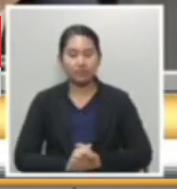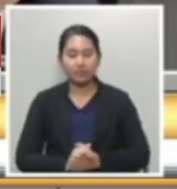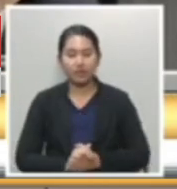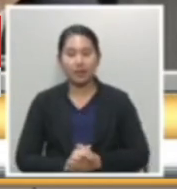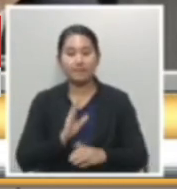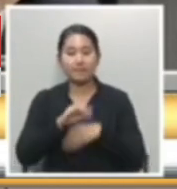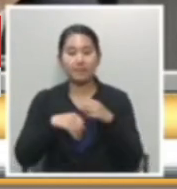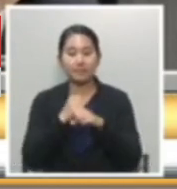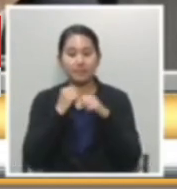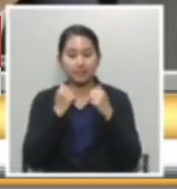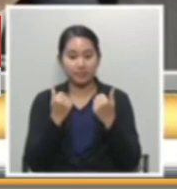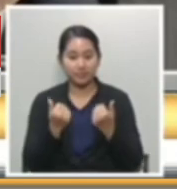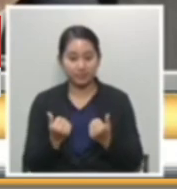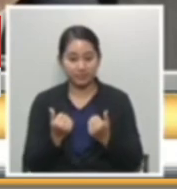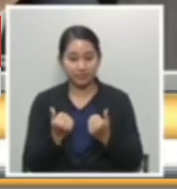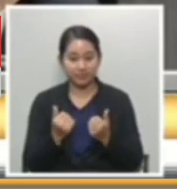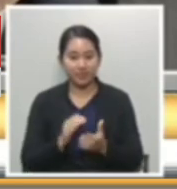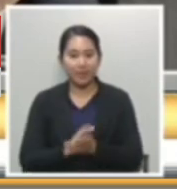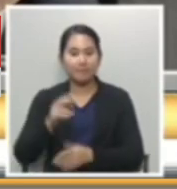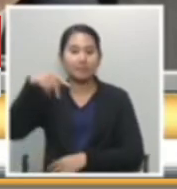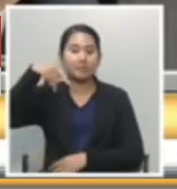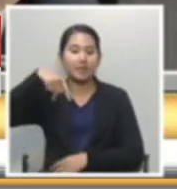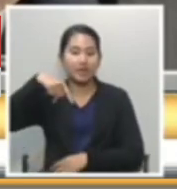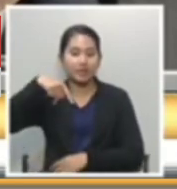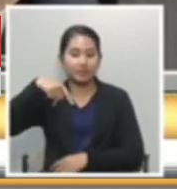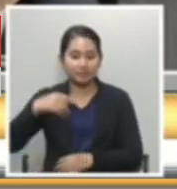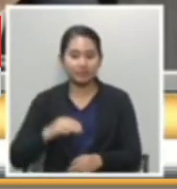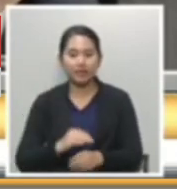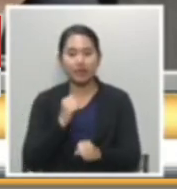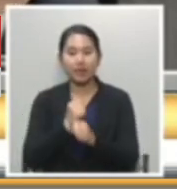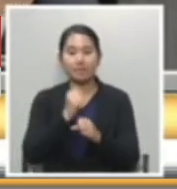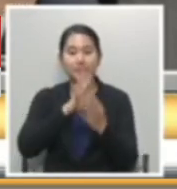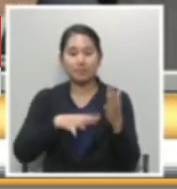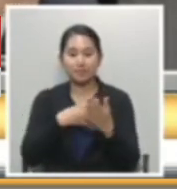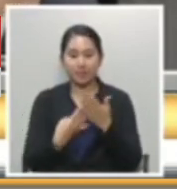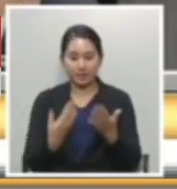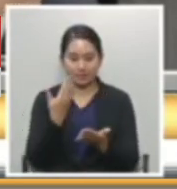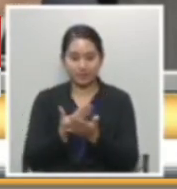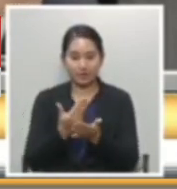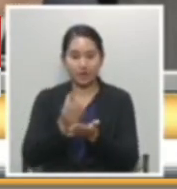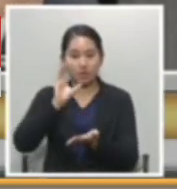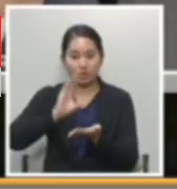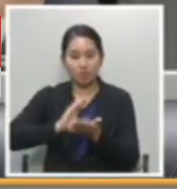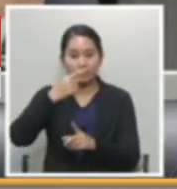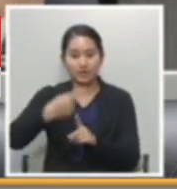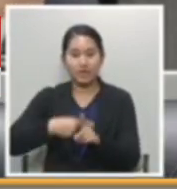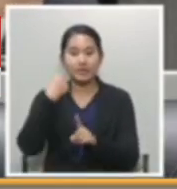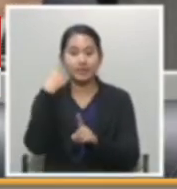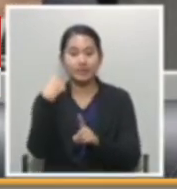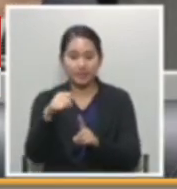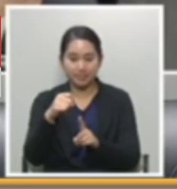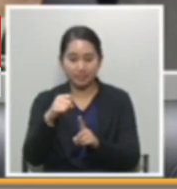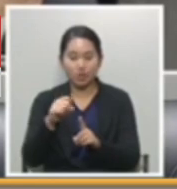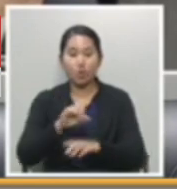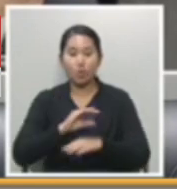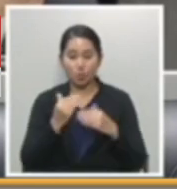ปีนี้เป็นปีพิเศษครับเราทำงบประมาณเริ่มต้นเนี่ยกลางตุลาแล้ว17ตุลาวัน